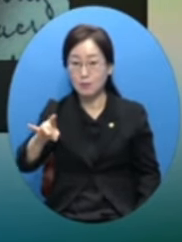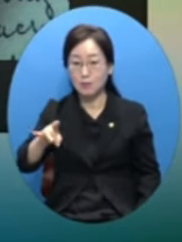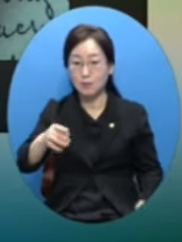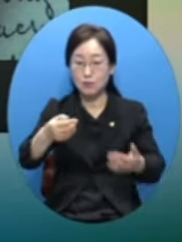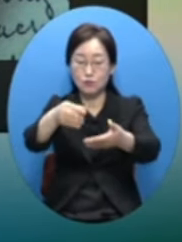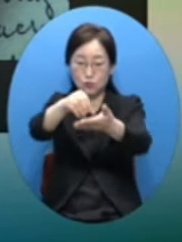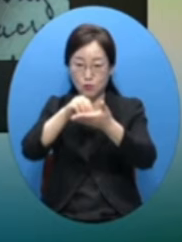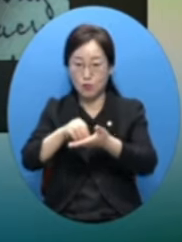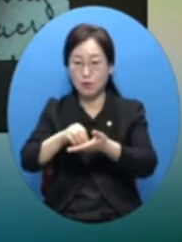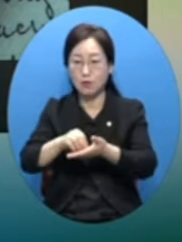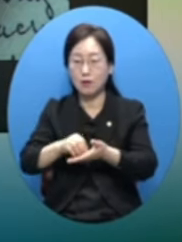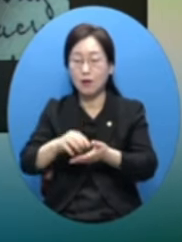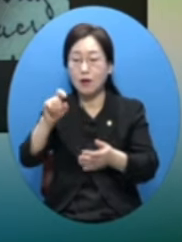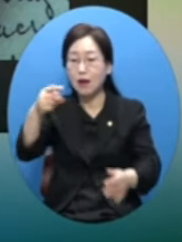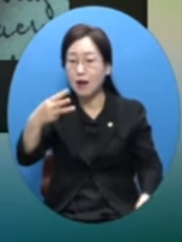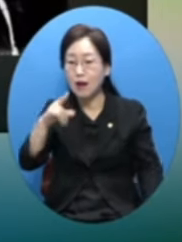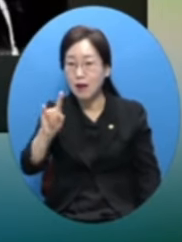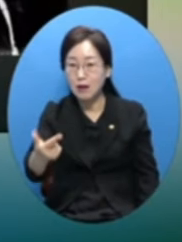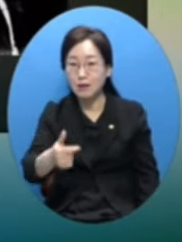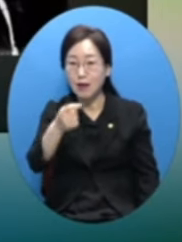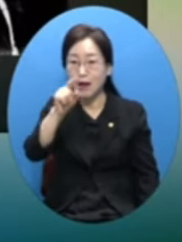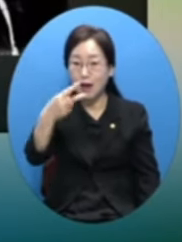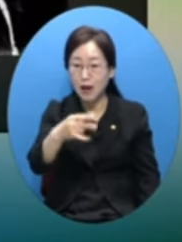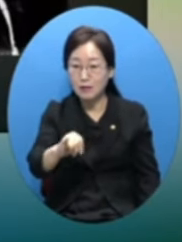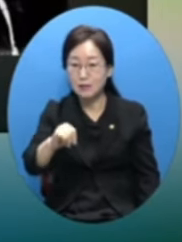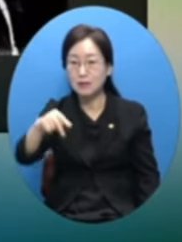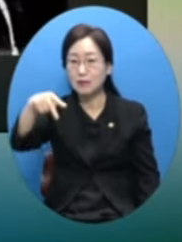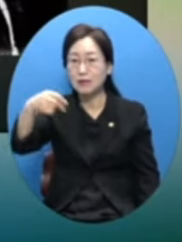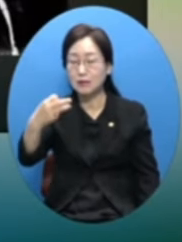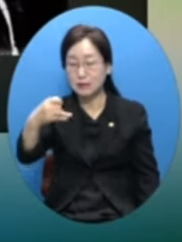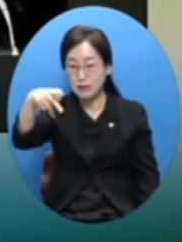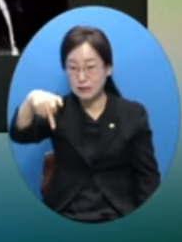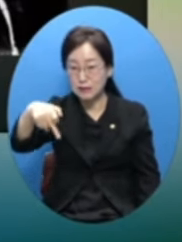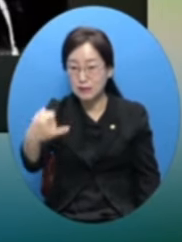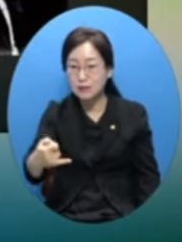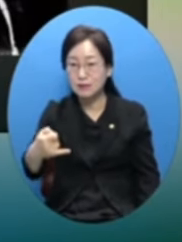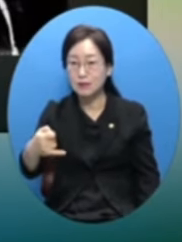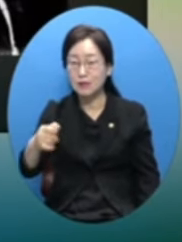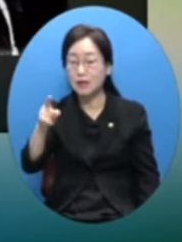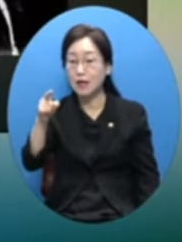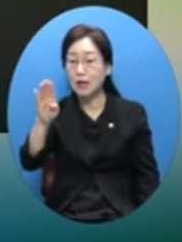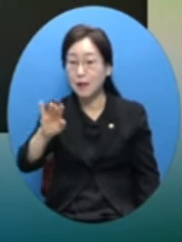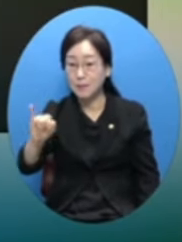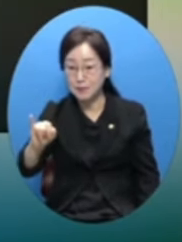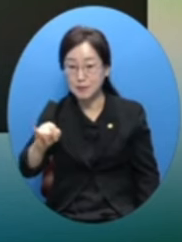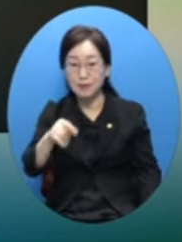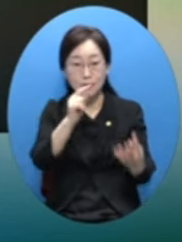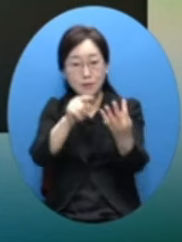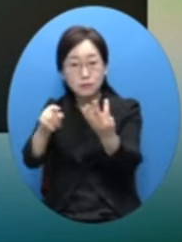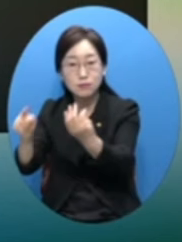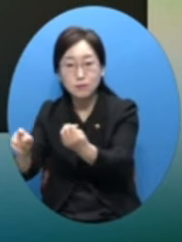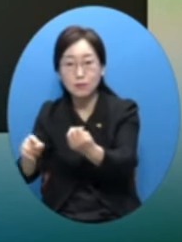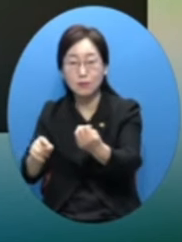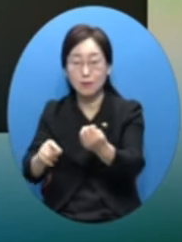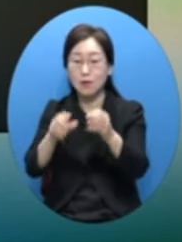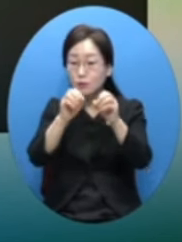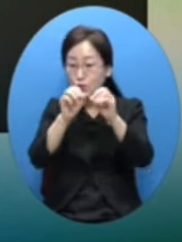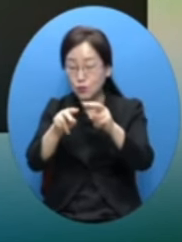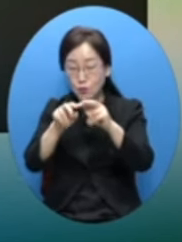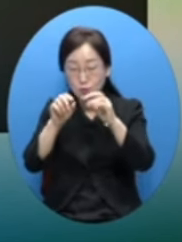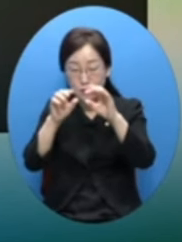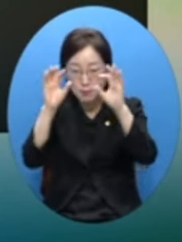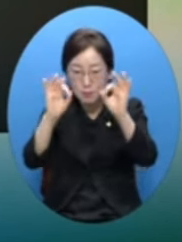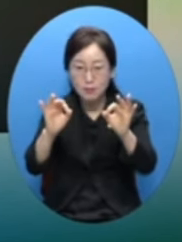알렌 선교사님, 하디 선교사님, 스크레튼 선교사님, 에비스 선교사님, 로지타 홀 선교사님, 스코빌 선교사님, 이 모든